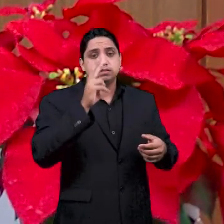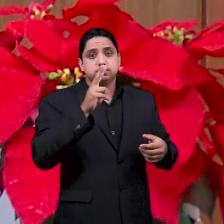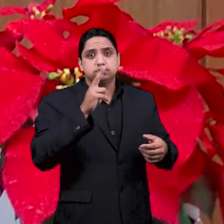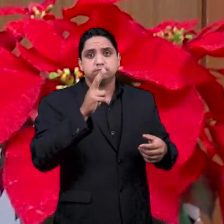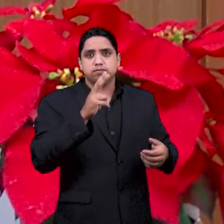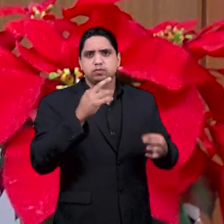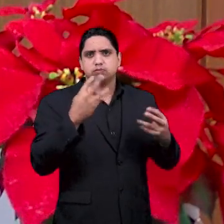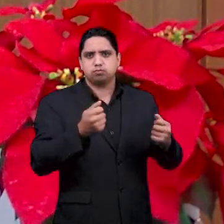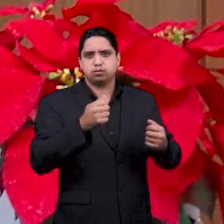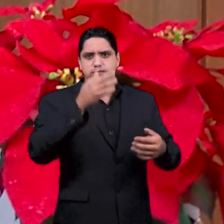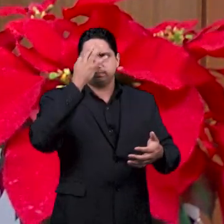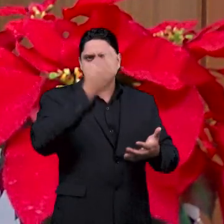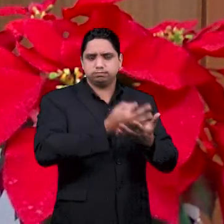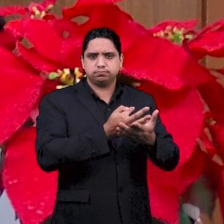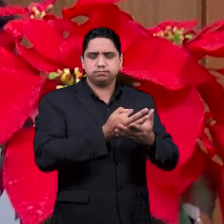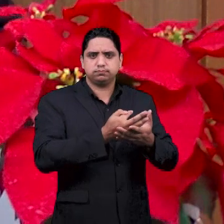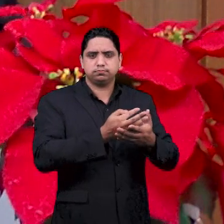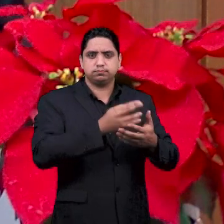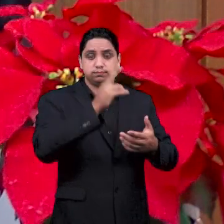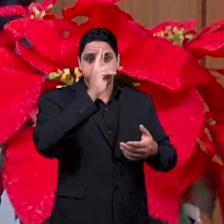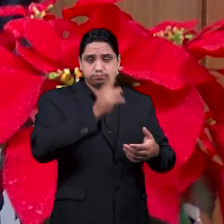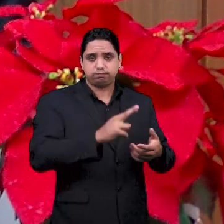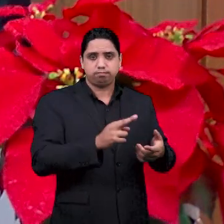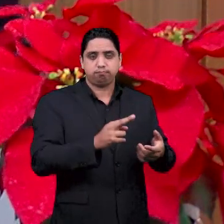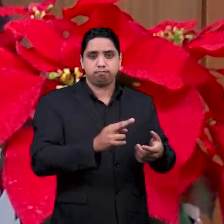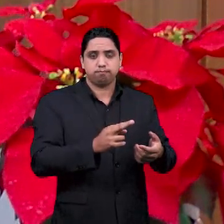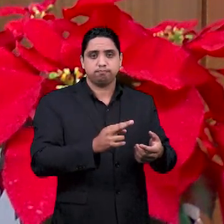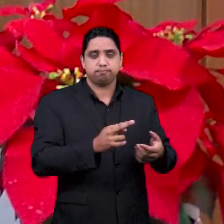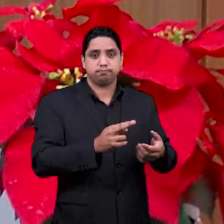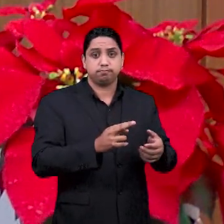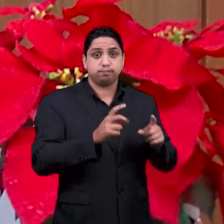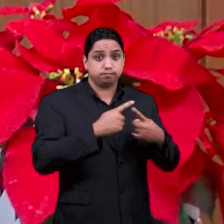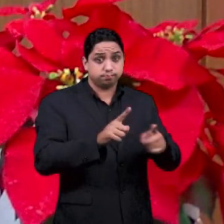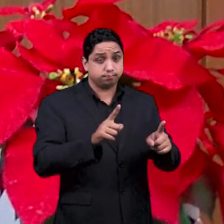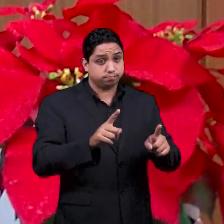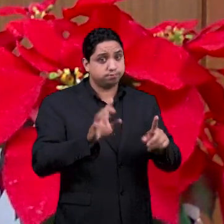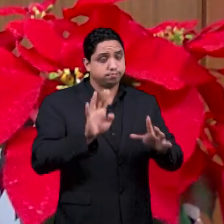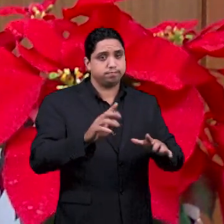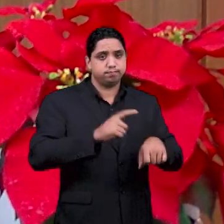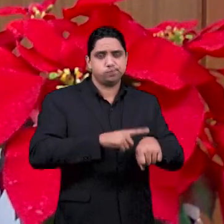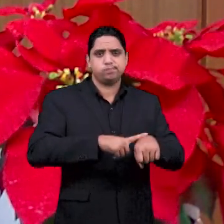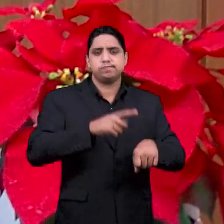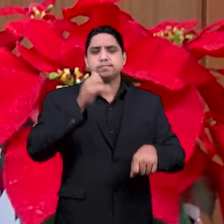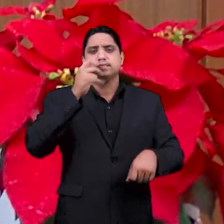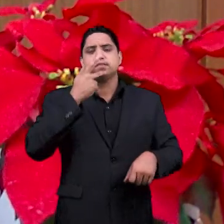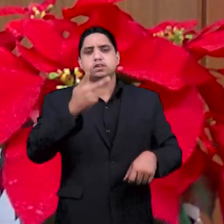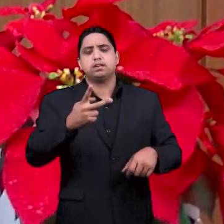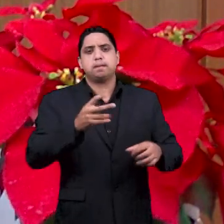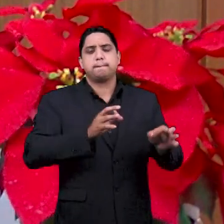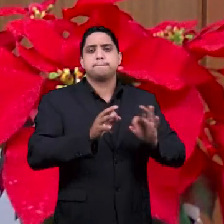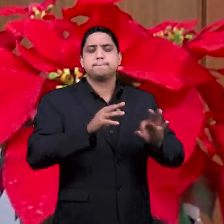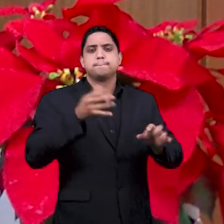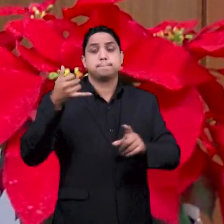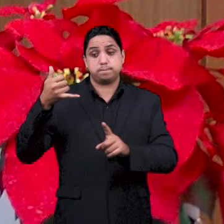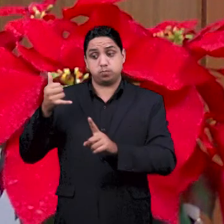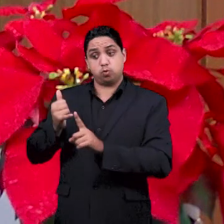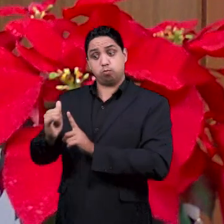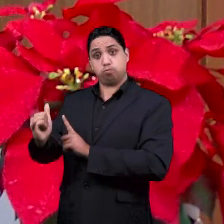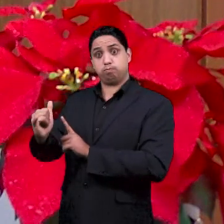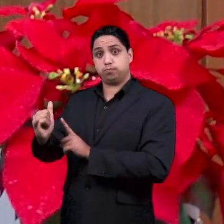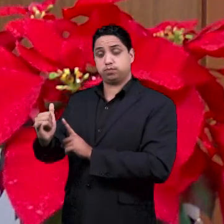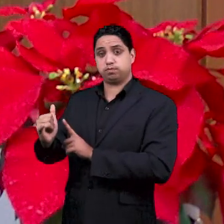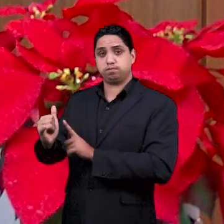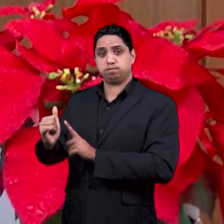Всякая вера, она в разуме. Но это историческая вера. А в пророческом времени всякая вера